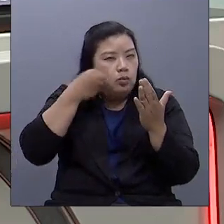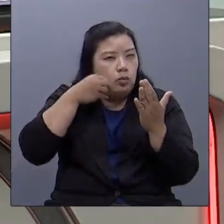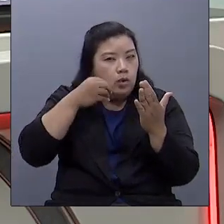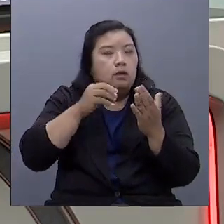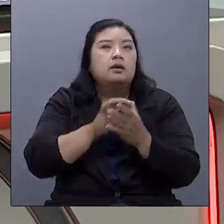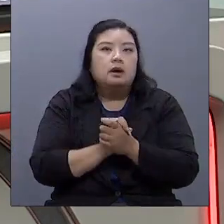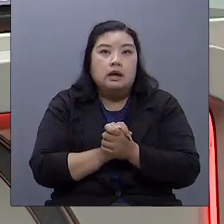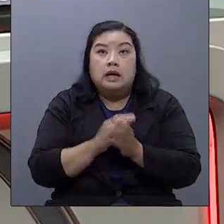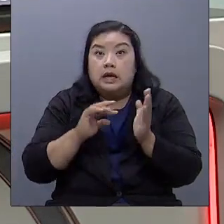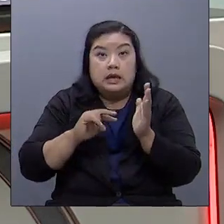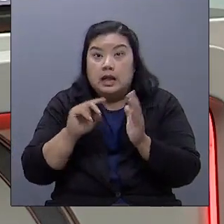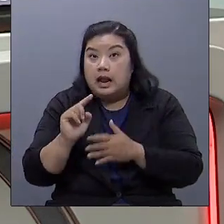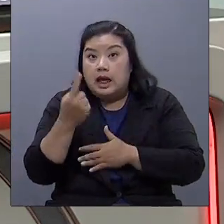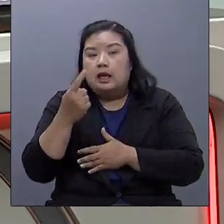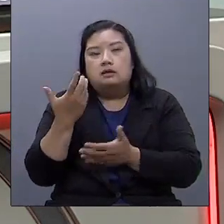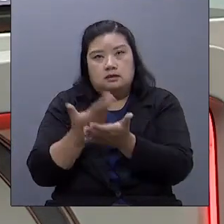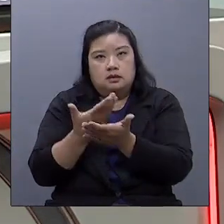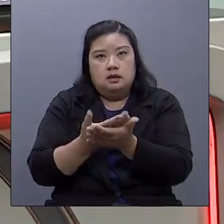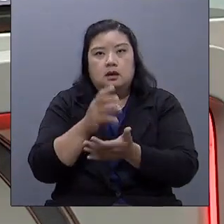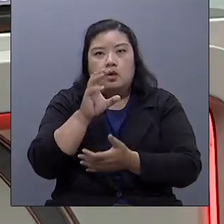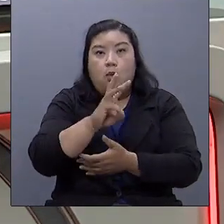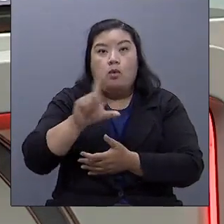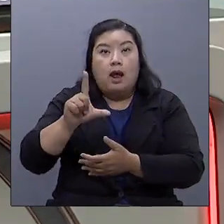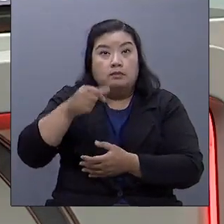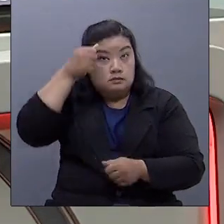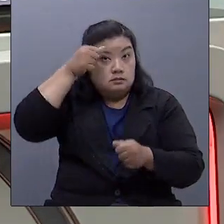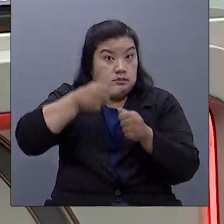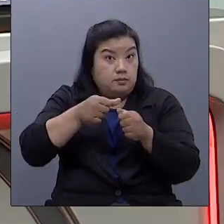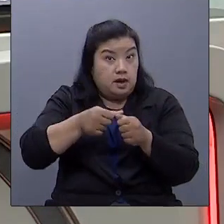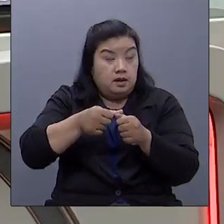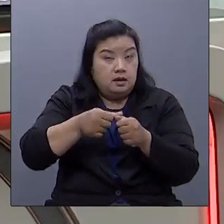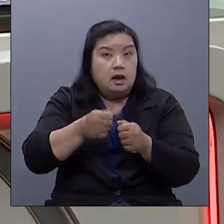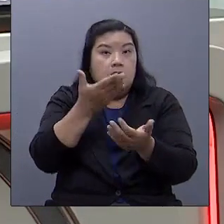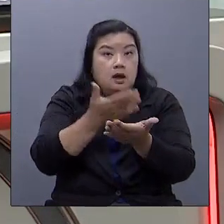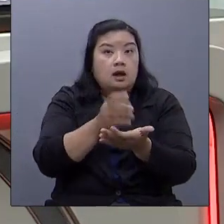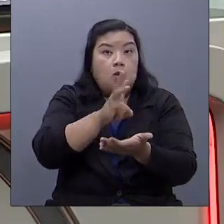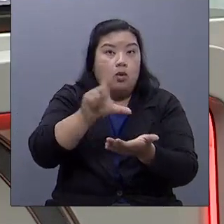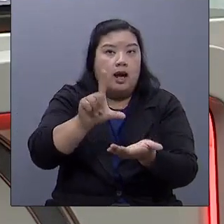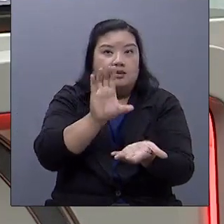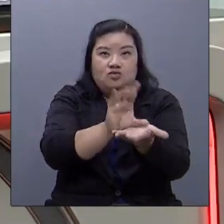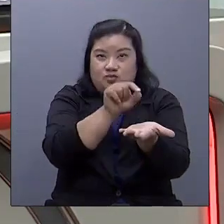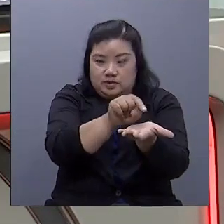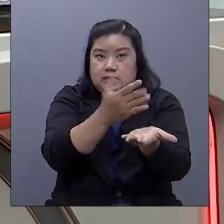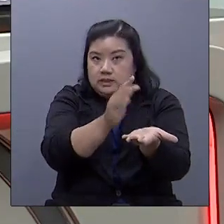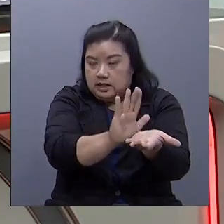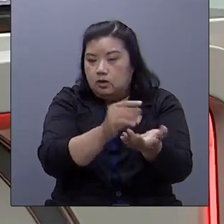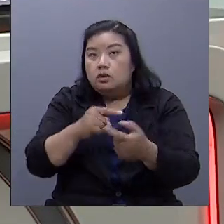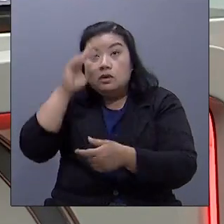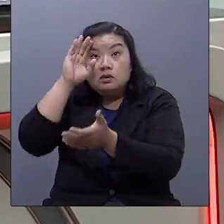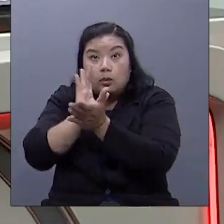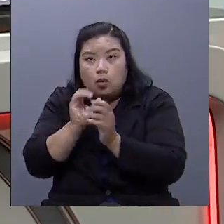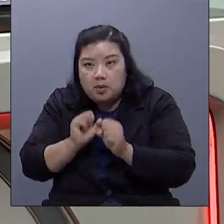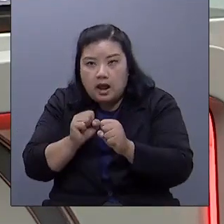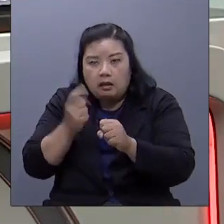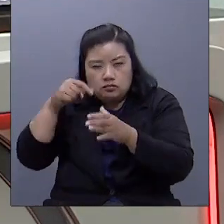ก็คือดราม่าถุงเงิน 6ล้านบาทถ้าจำกันได้ค่ะดราม่าก็คงจะส่วนนึงแต่ส่วนที่ทางตำรวจกำลังสืบก็คือ